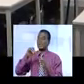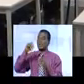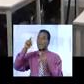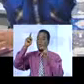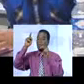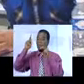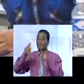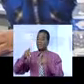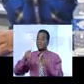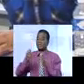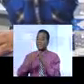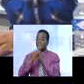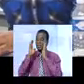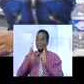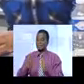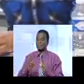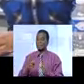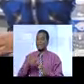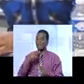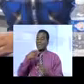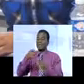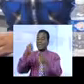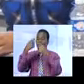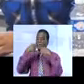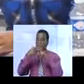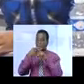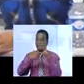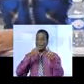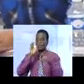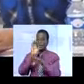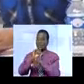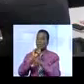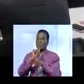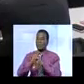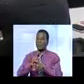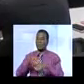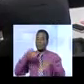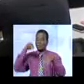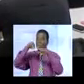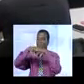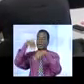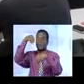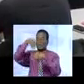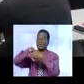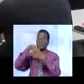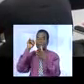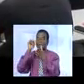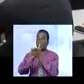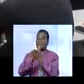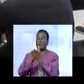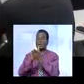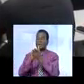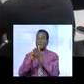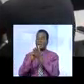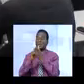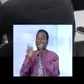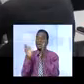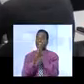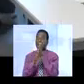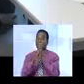leurs camarades venus de la Côte d'Ivoire se sont intégrés dans cette école d'ingénieurs